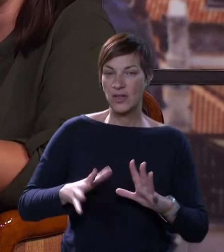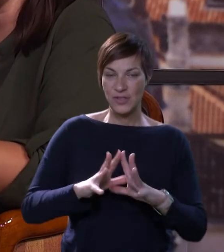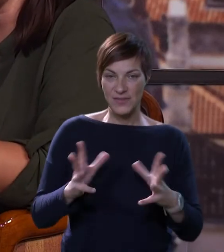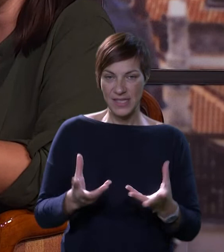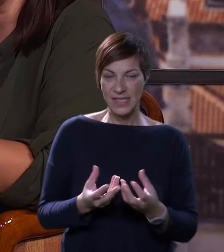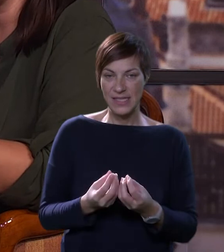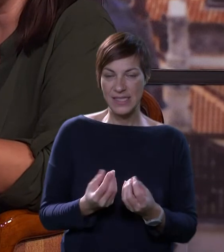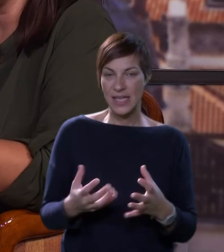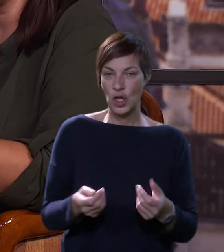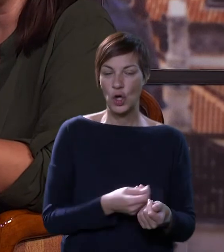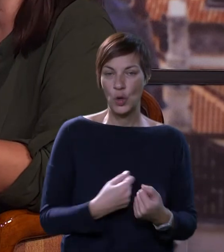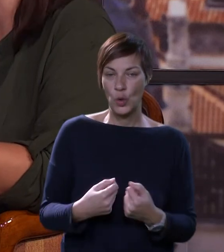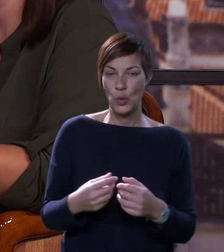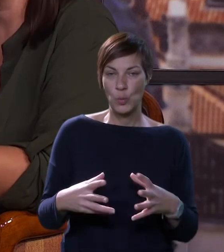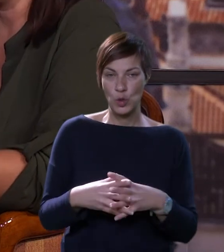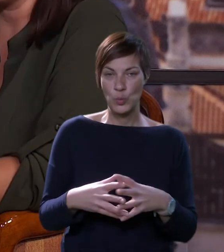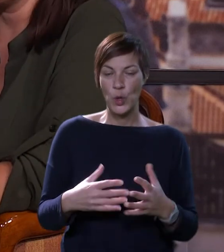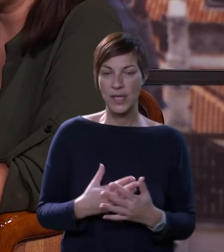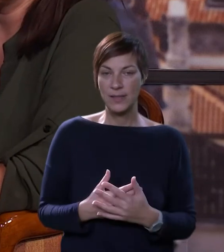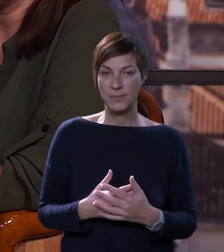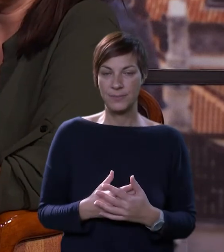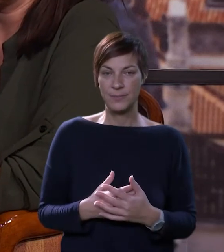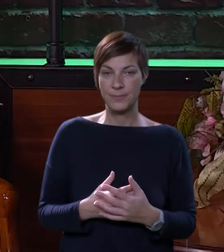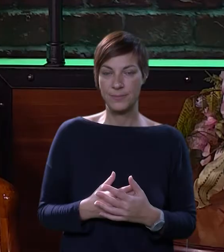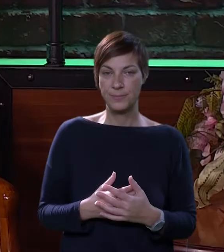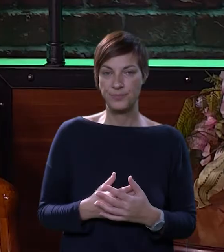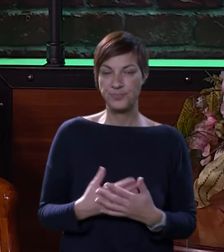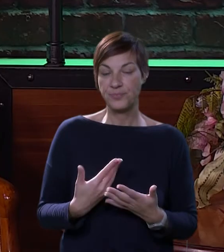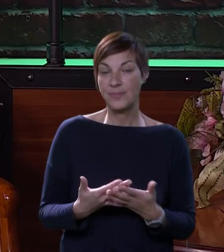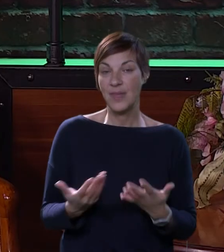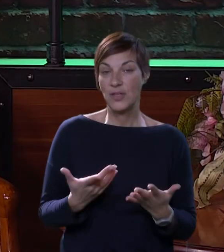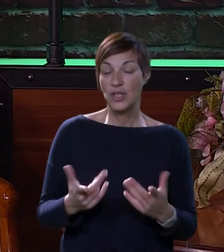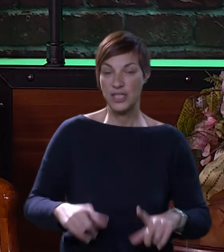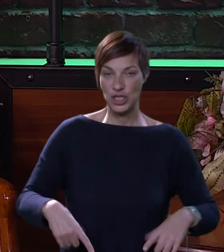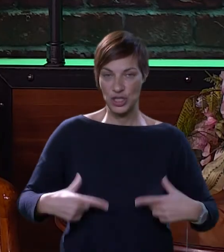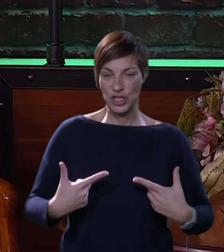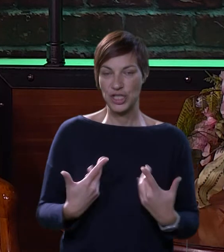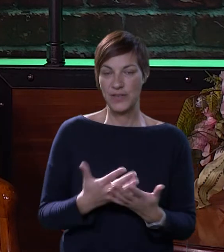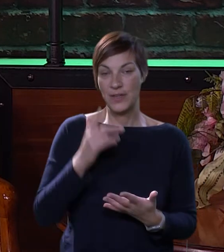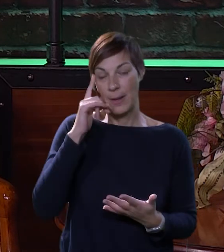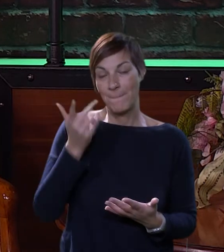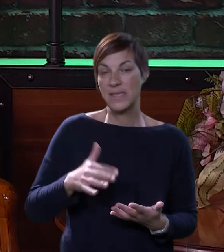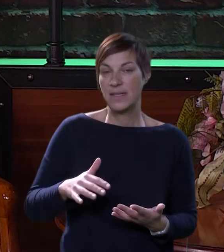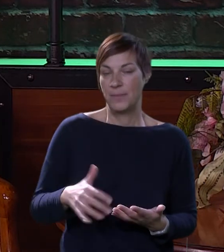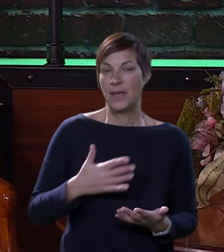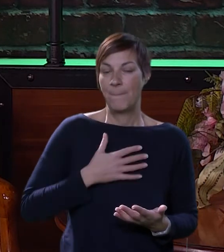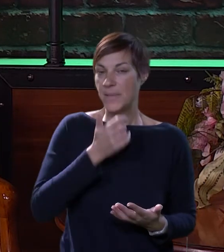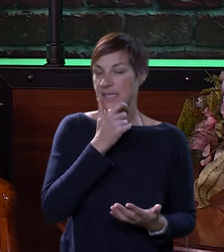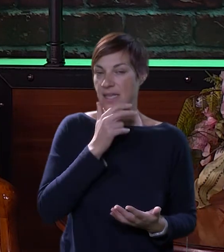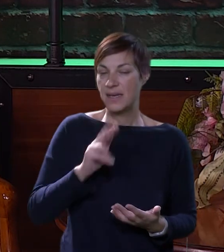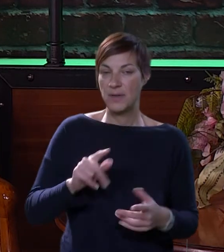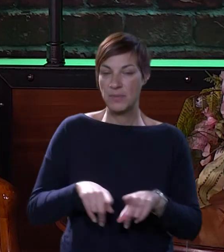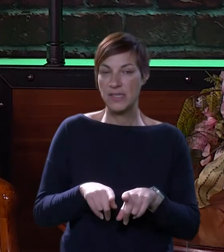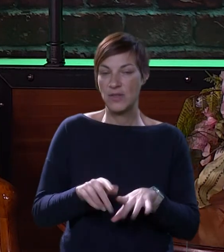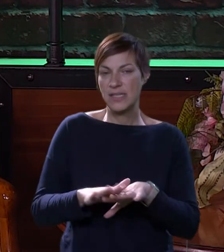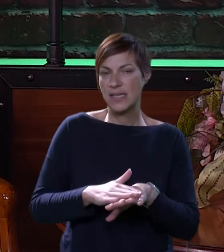njih zajedno možda kao grupu opet spojiti? Da, i to je nešto što je životno. Mislim, i odrasli imamo te situacije gdje